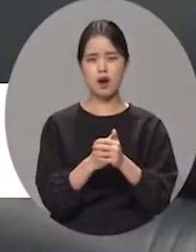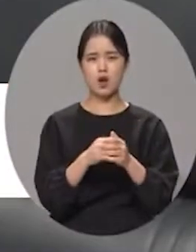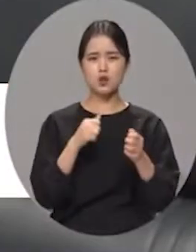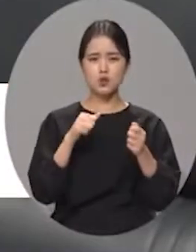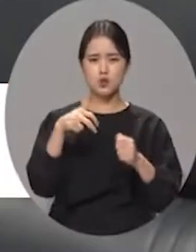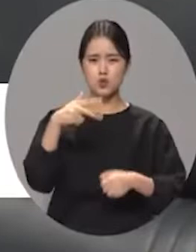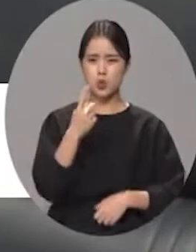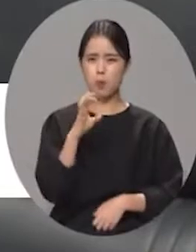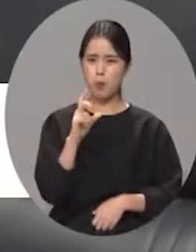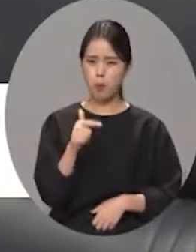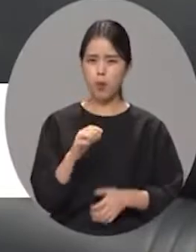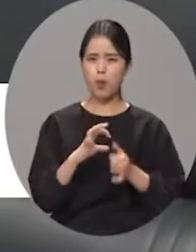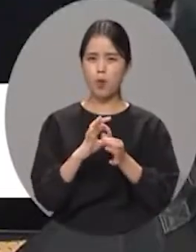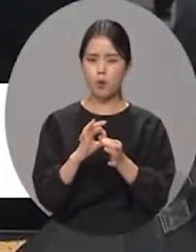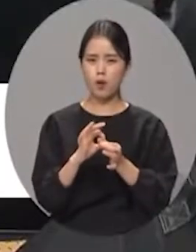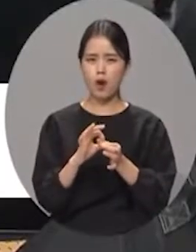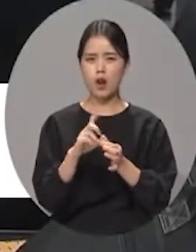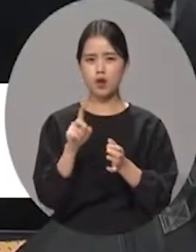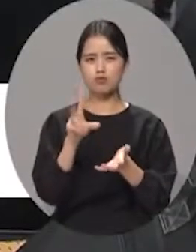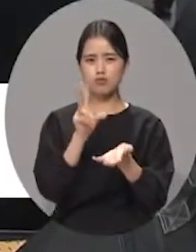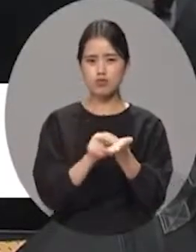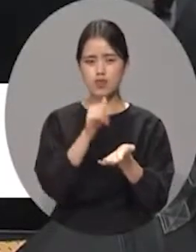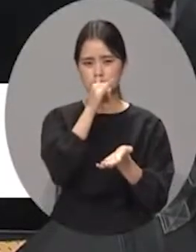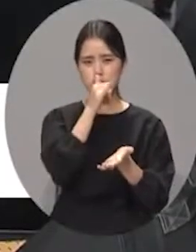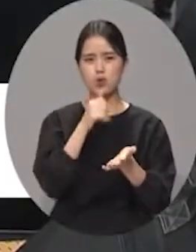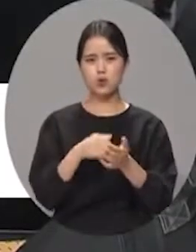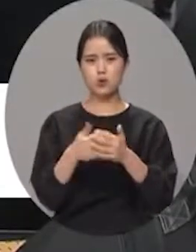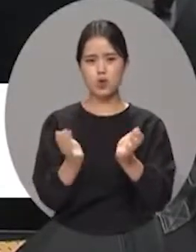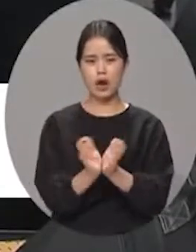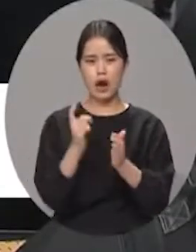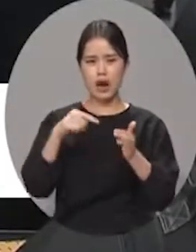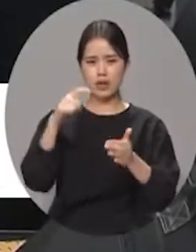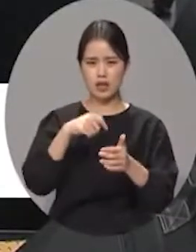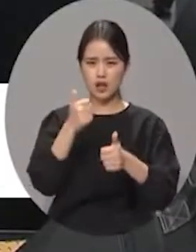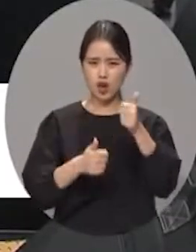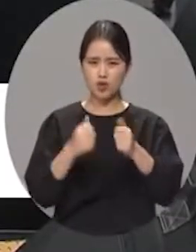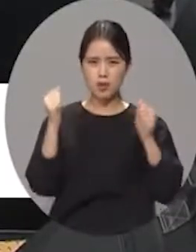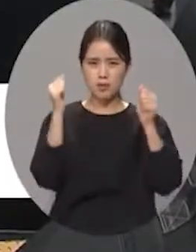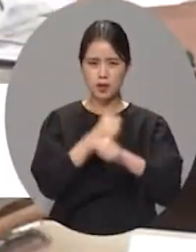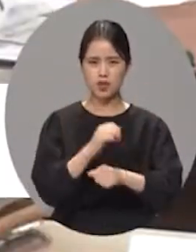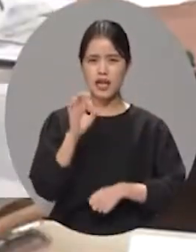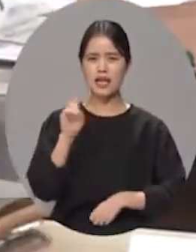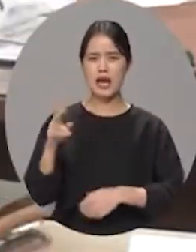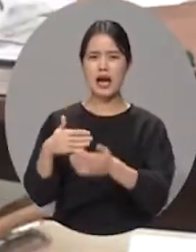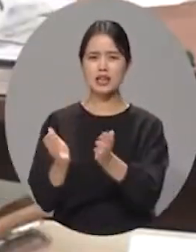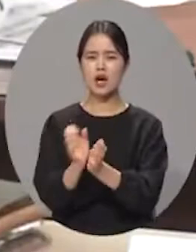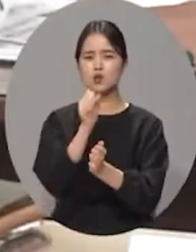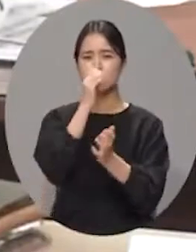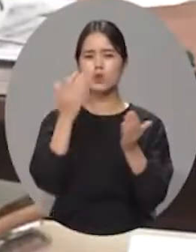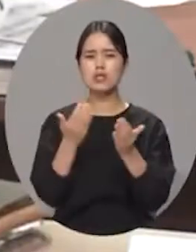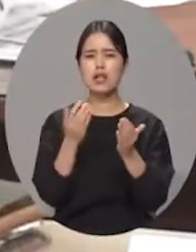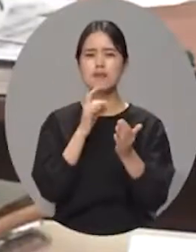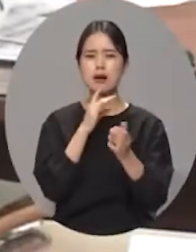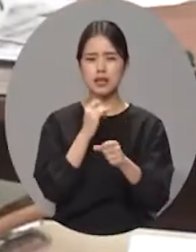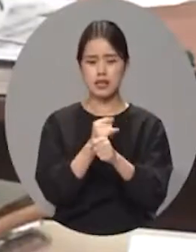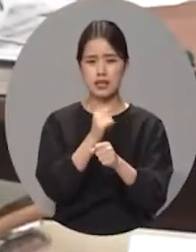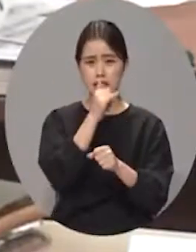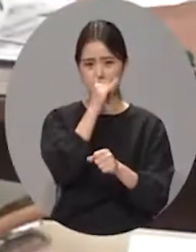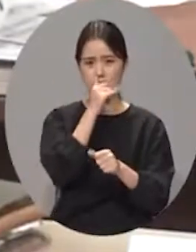등 네거티브 공방에 치중하는 것도 당 경선을 망쳐 야당 좋은 일이 되고 있다며